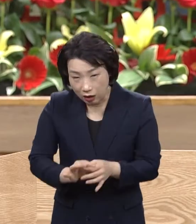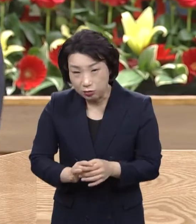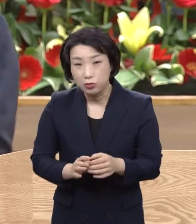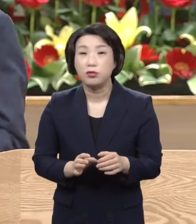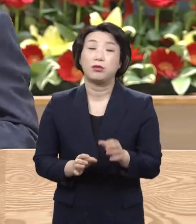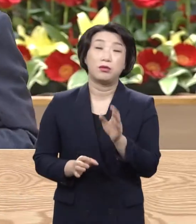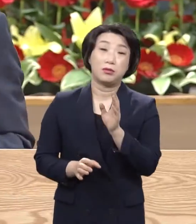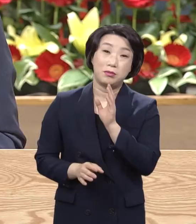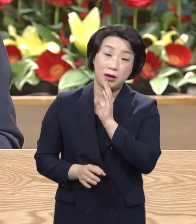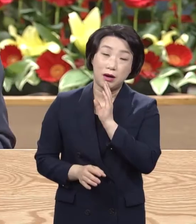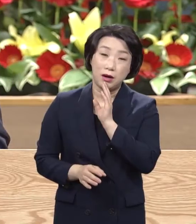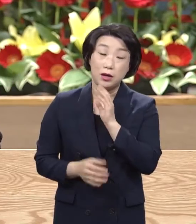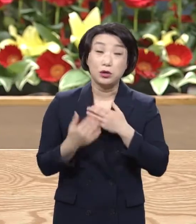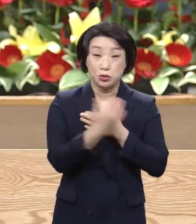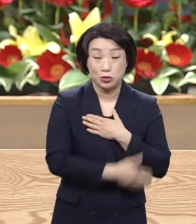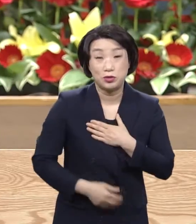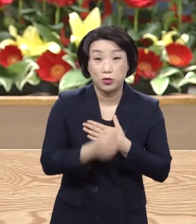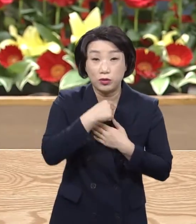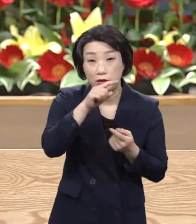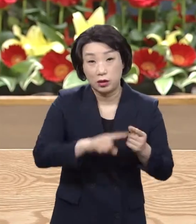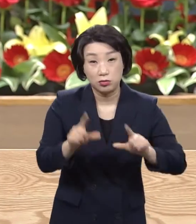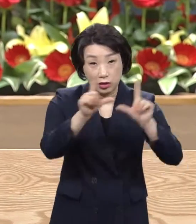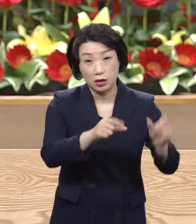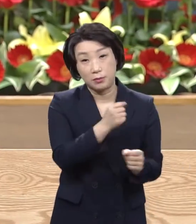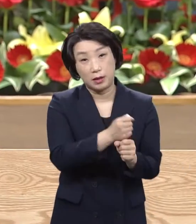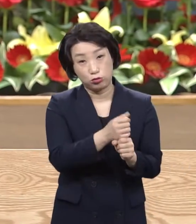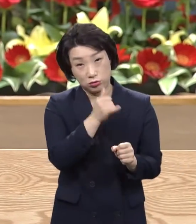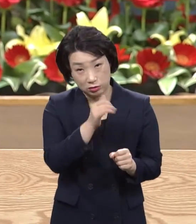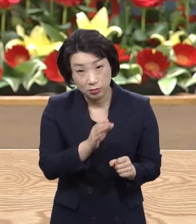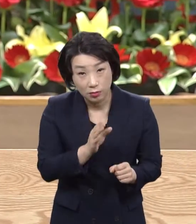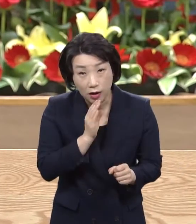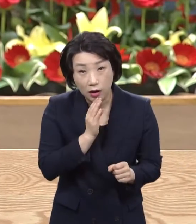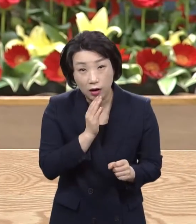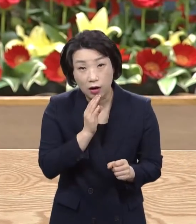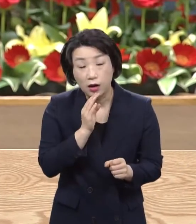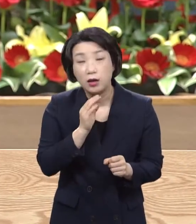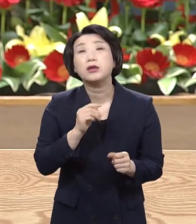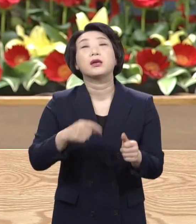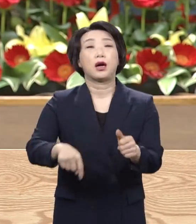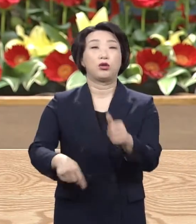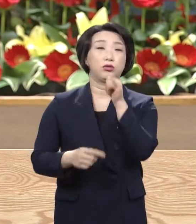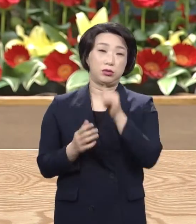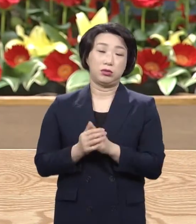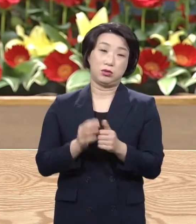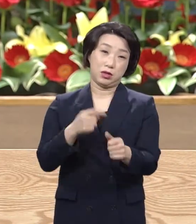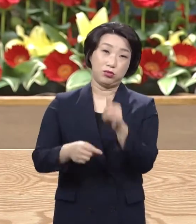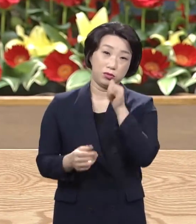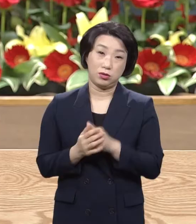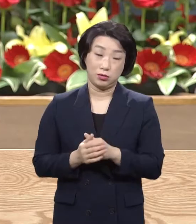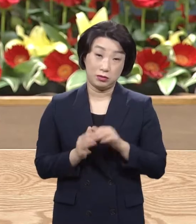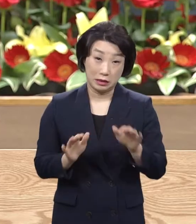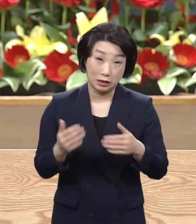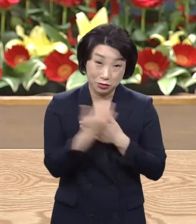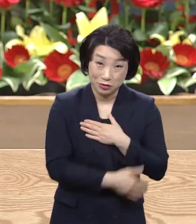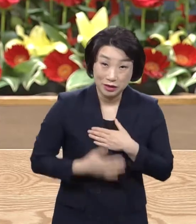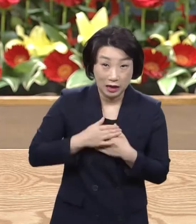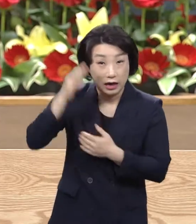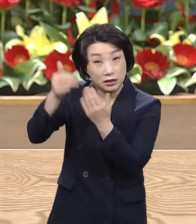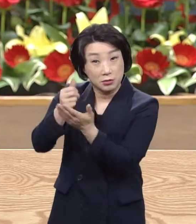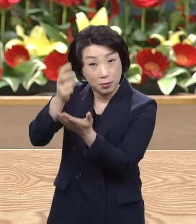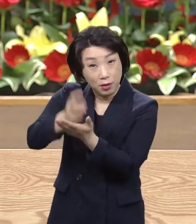만들어서 육신대로 살게 하느냐 그 말이요. 응? 육신이 하나님 법에